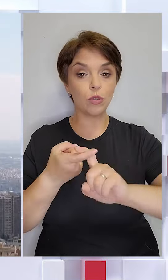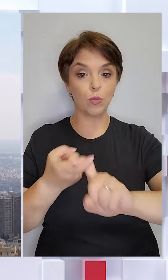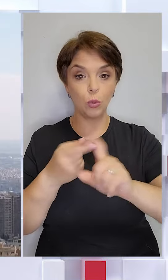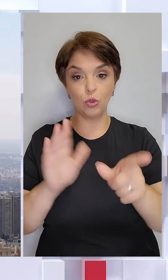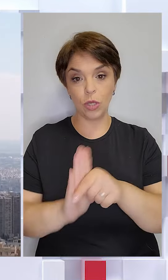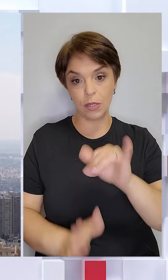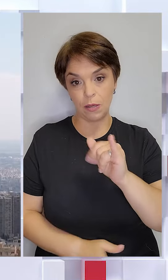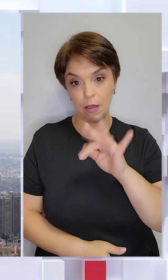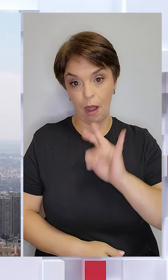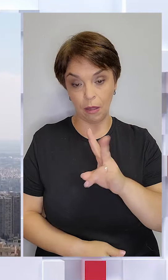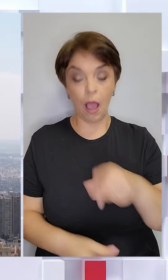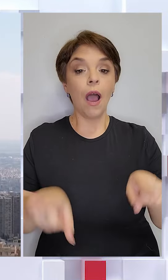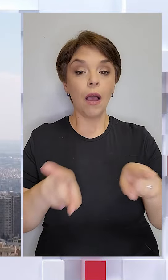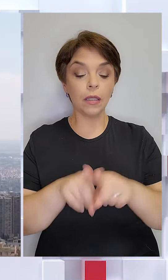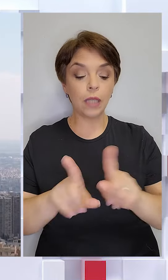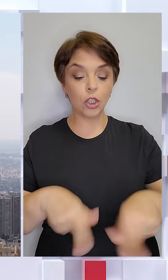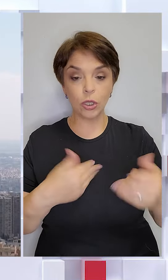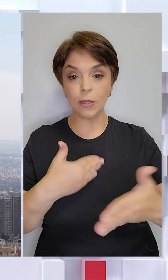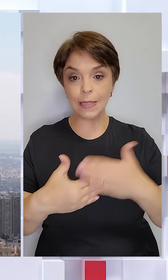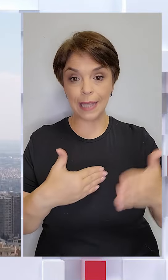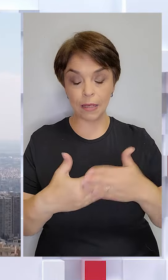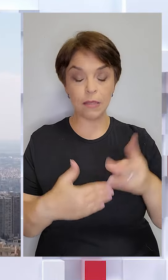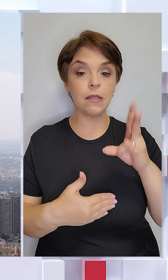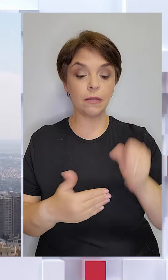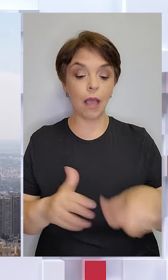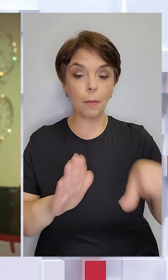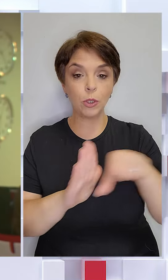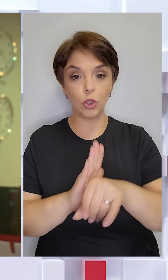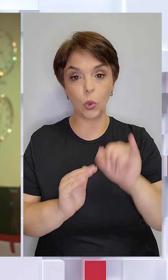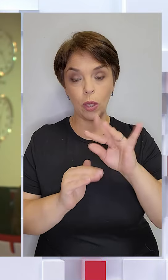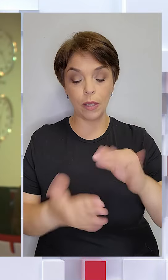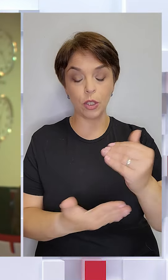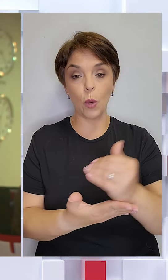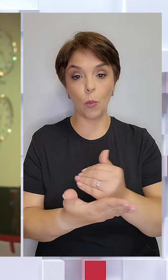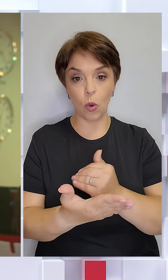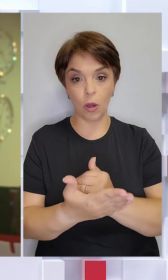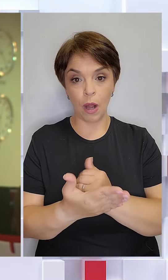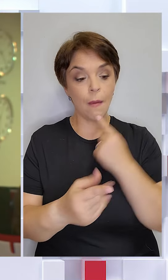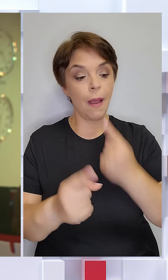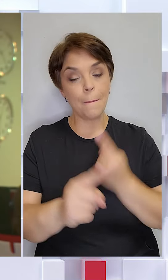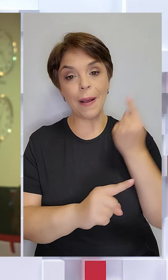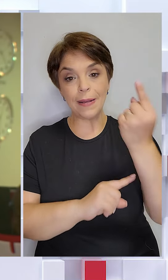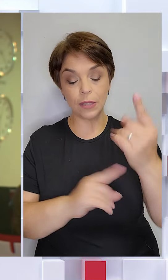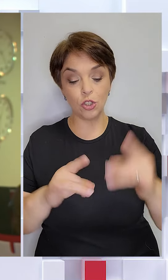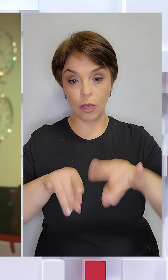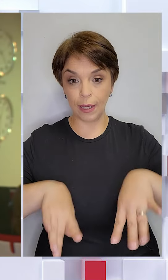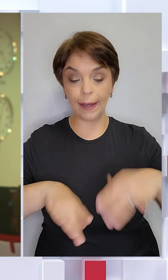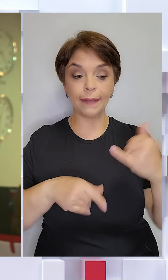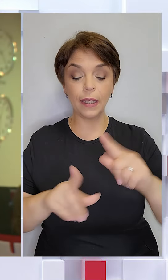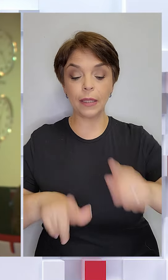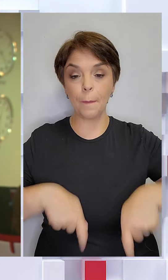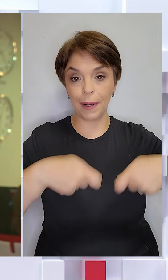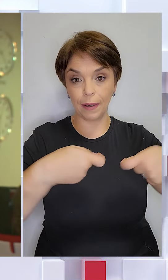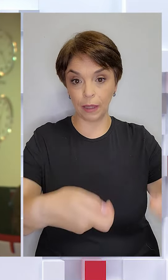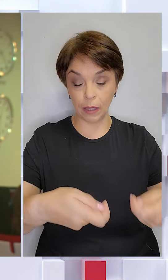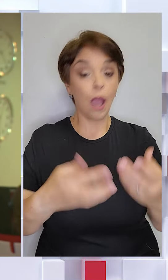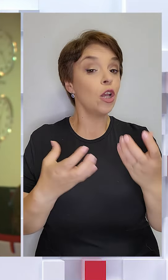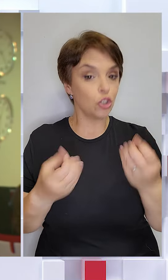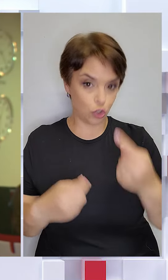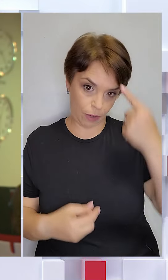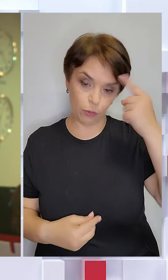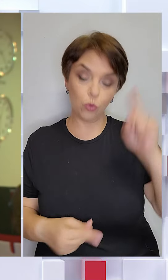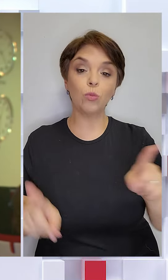сполучення з Іраном, а також накладуть санкції на причетних до іранської програми балістичних ракет та їх передання. І ще